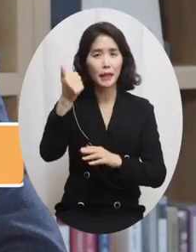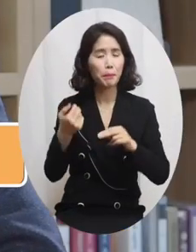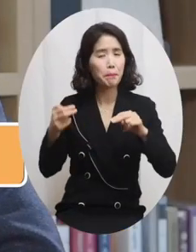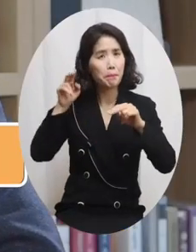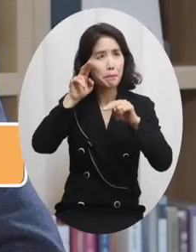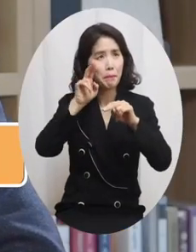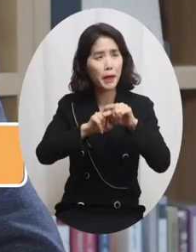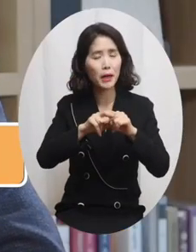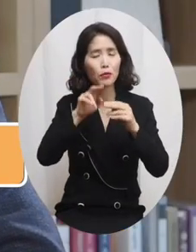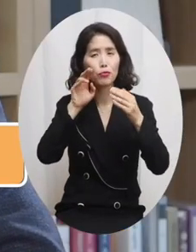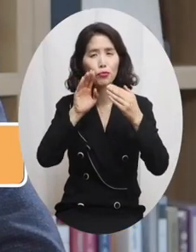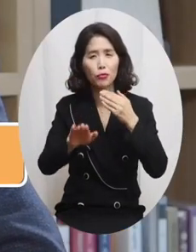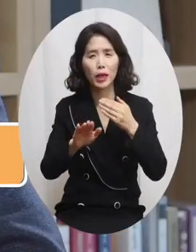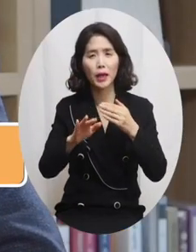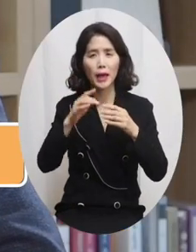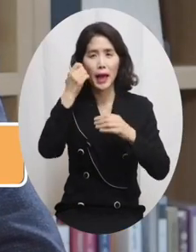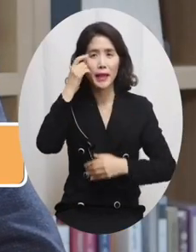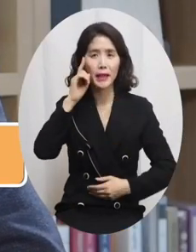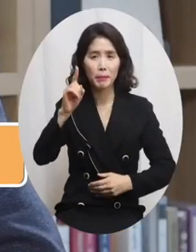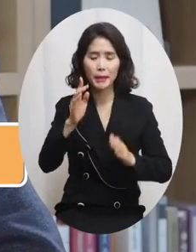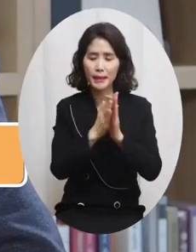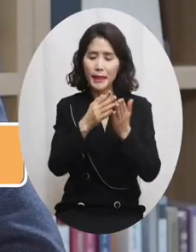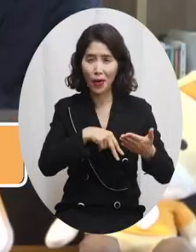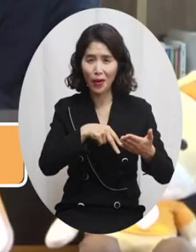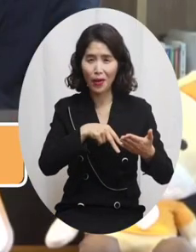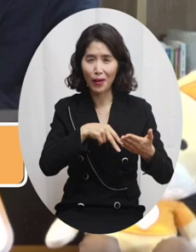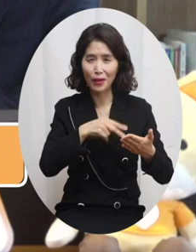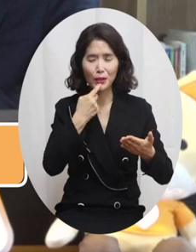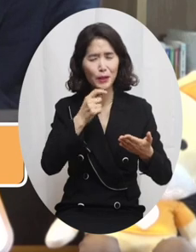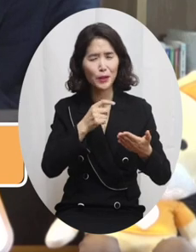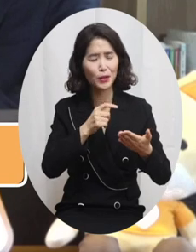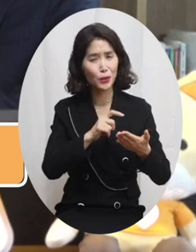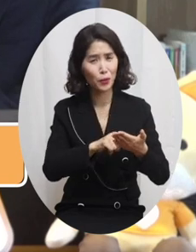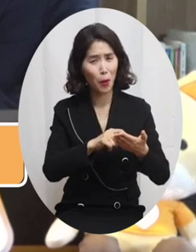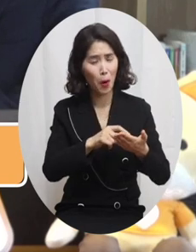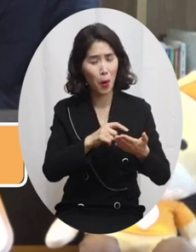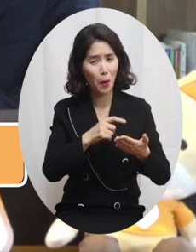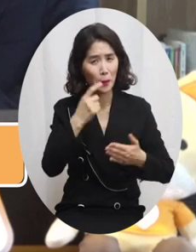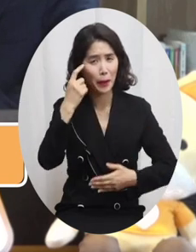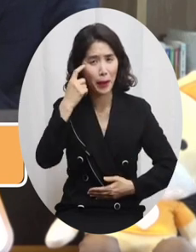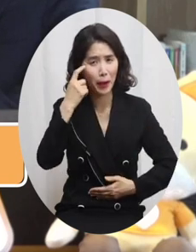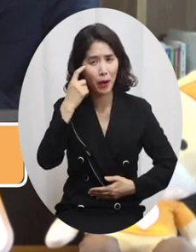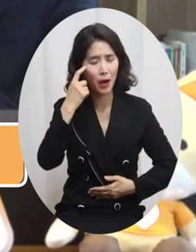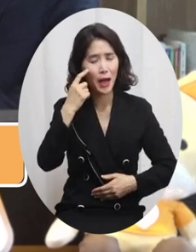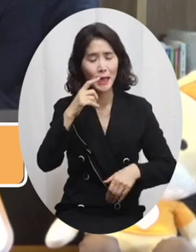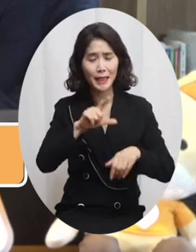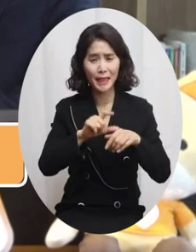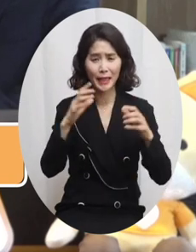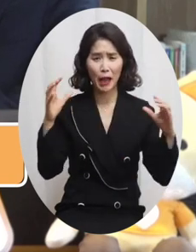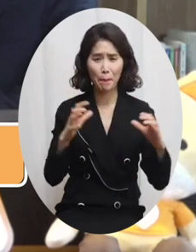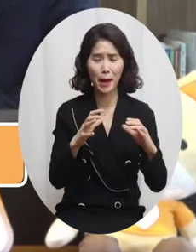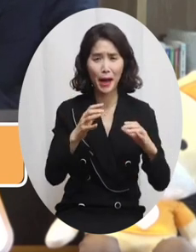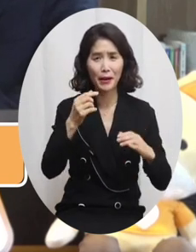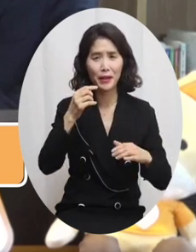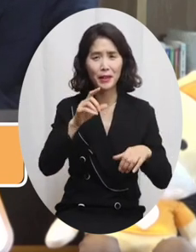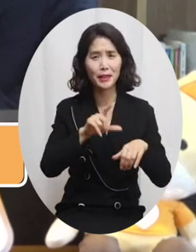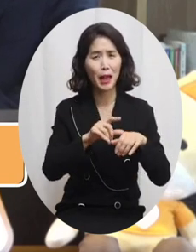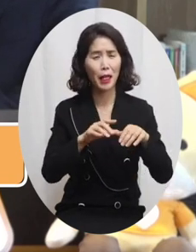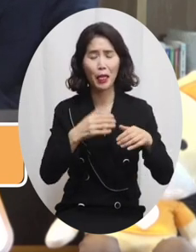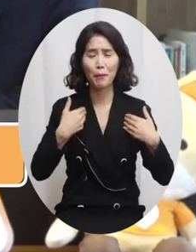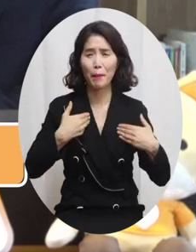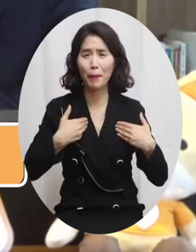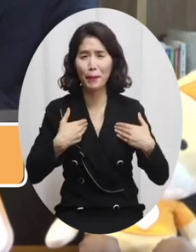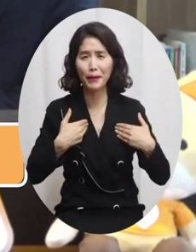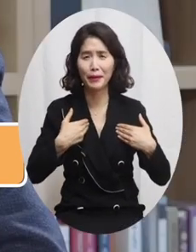한 번씩 독서 토론회를 지금까지 계속 해오고 있습니다. 쉬울 것 같아도 좀 시간 맞추기가 너무 어렵습니다. 그렇죠.